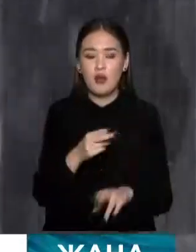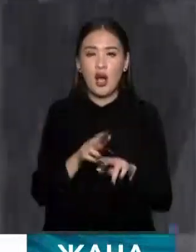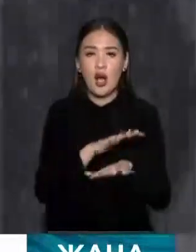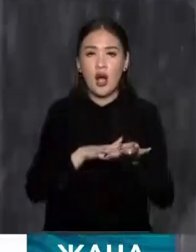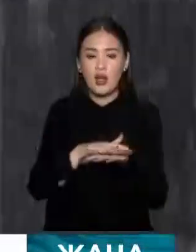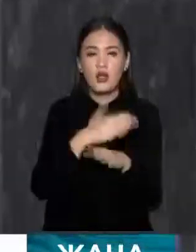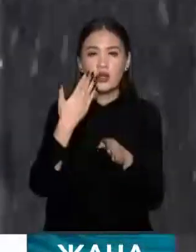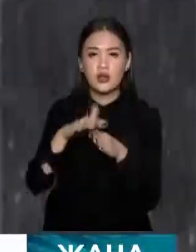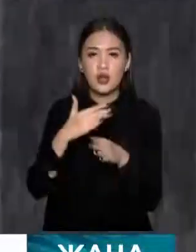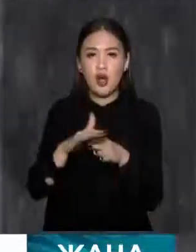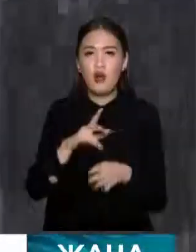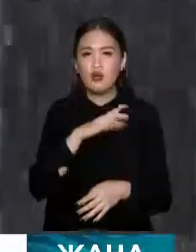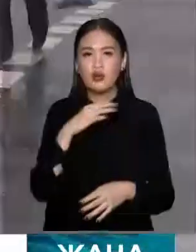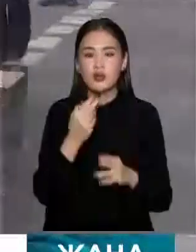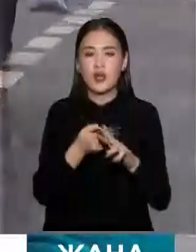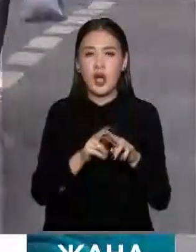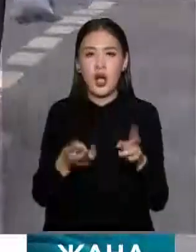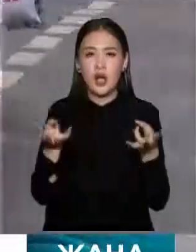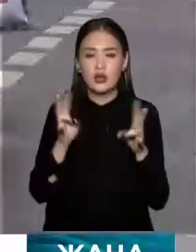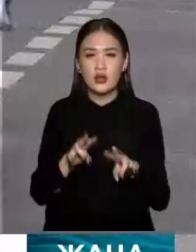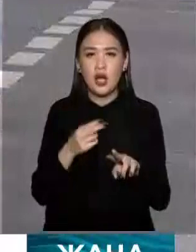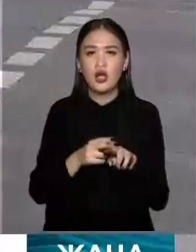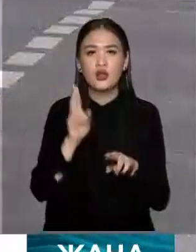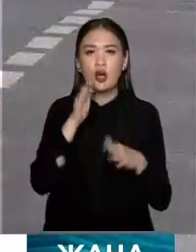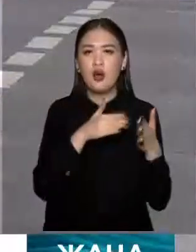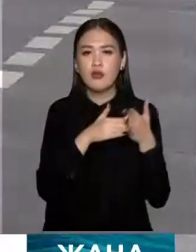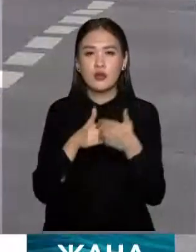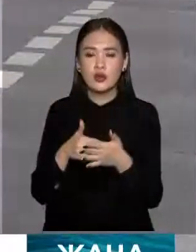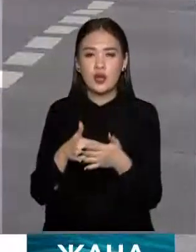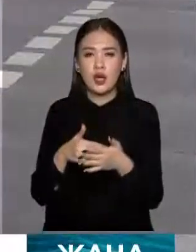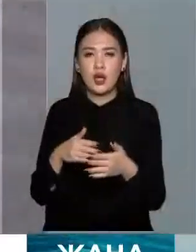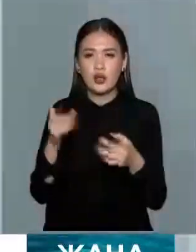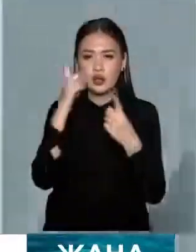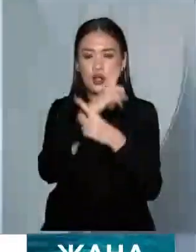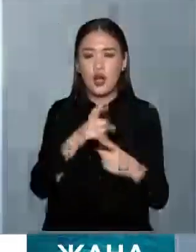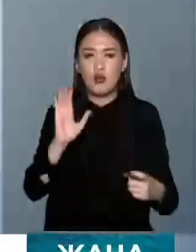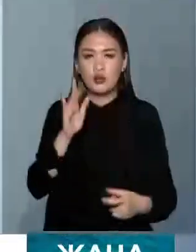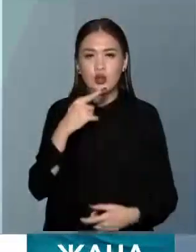несие құрсауында қалды. Одан шығар жолды алдағы уақытта жариялайтынын айтқан болатын.